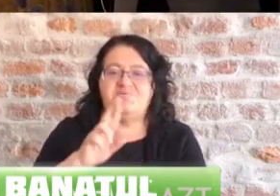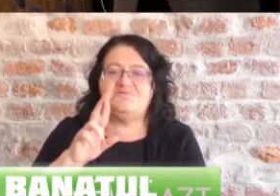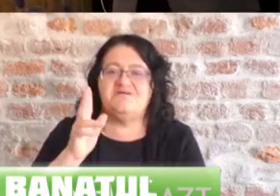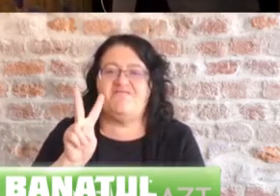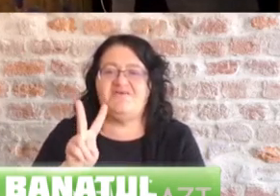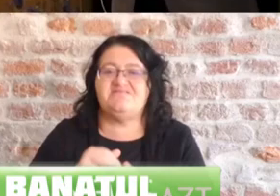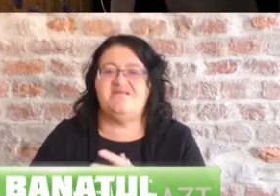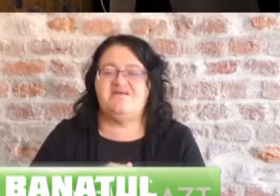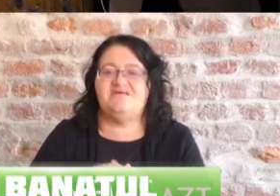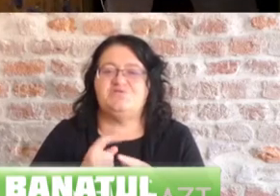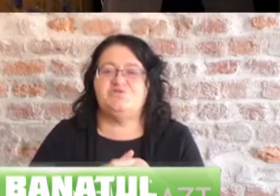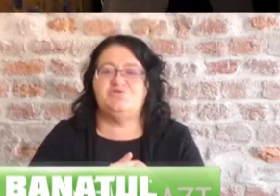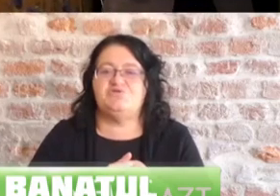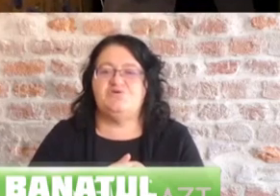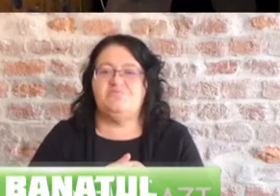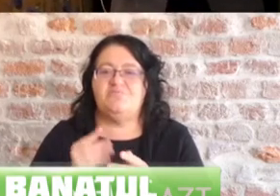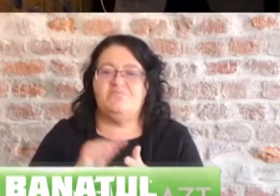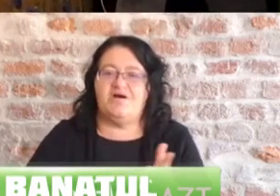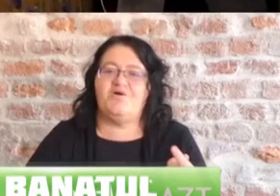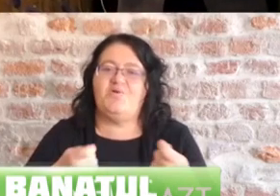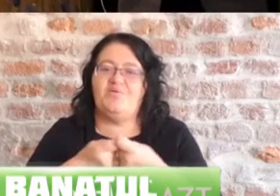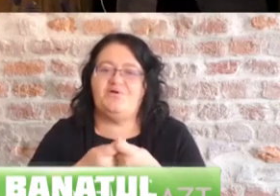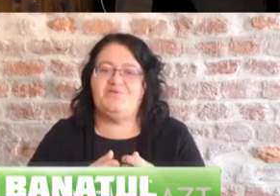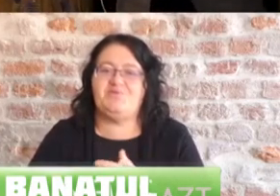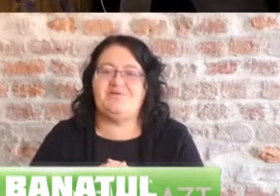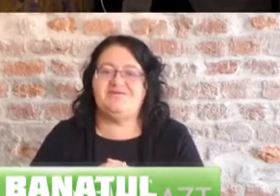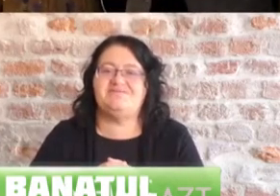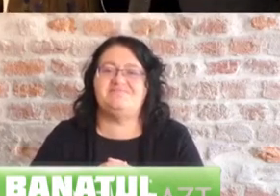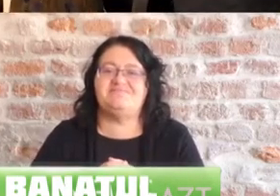Ruxandra Vasile. Și urmează o listă de colaboratori.